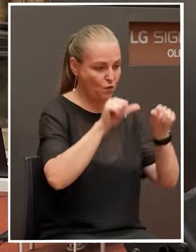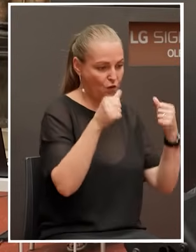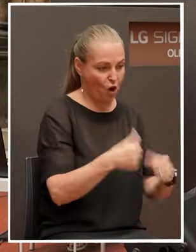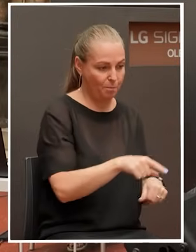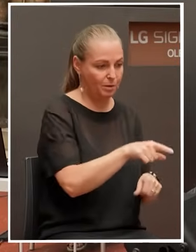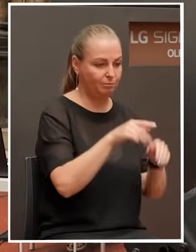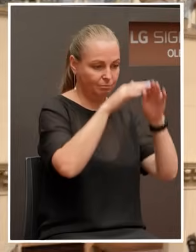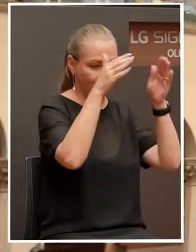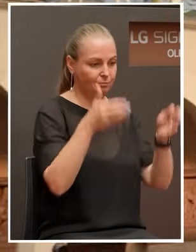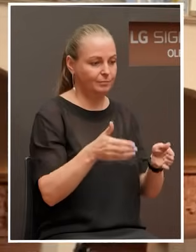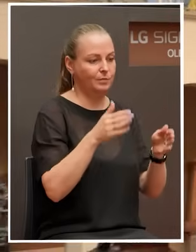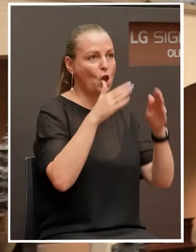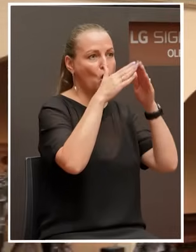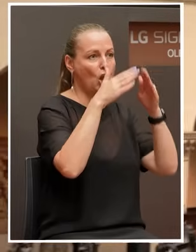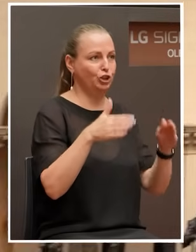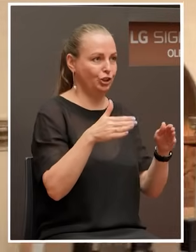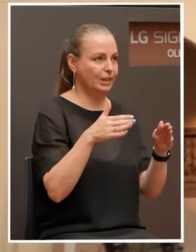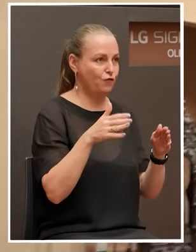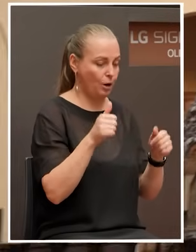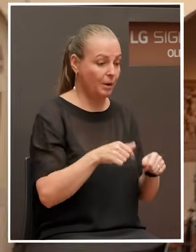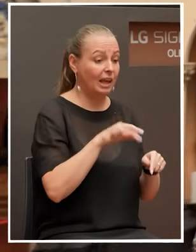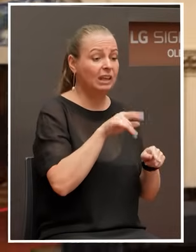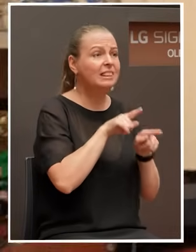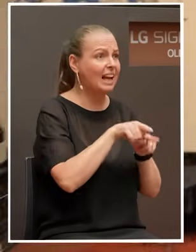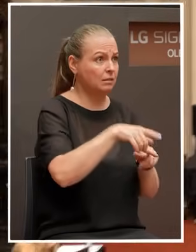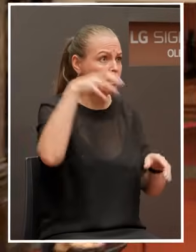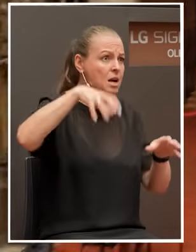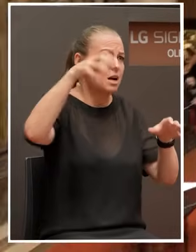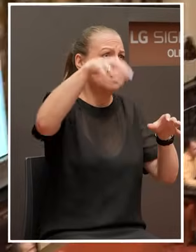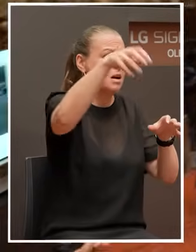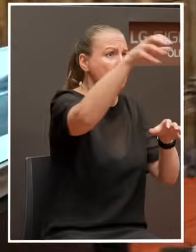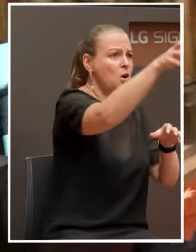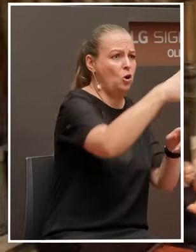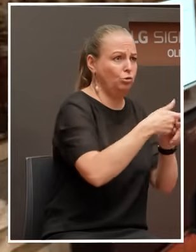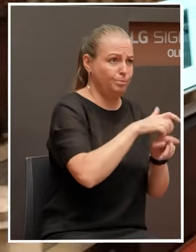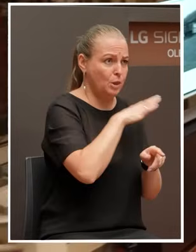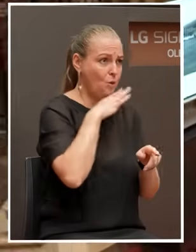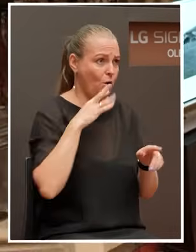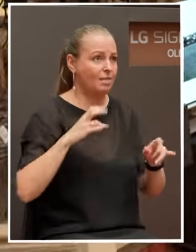простой. И таких стогов множество. Вот еще.